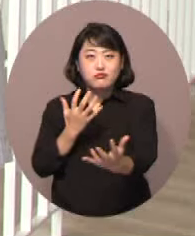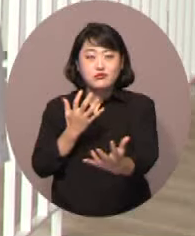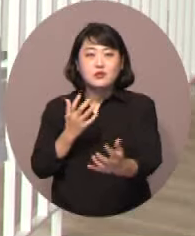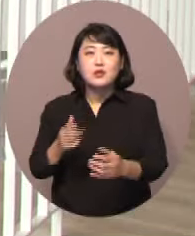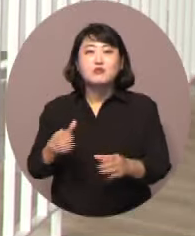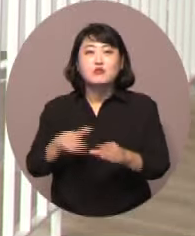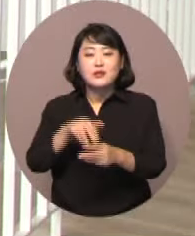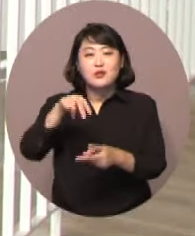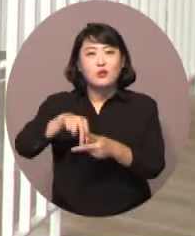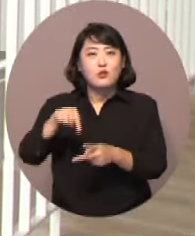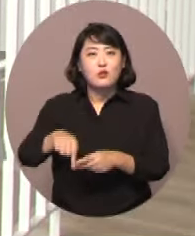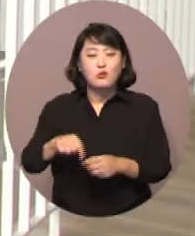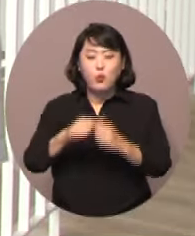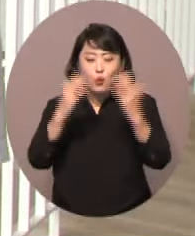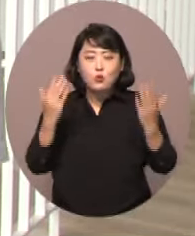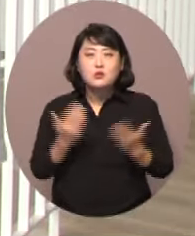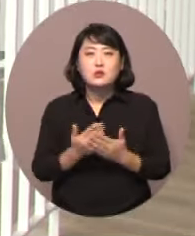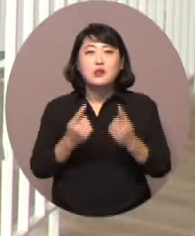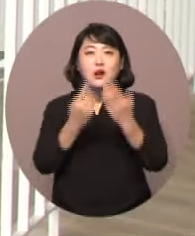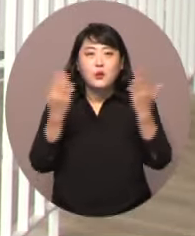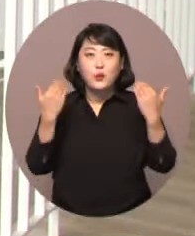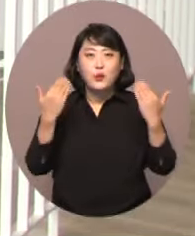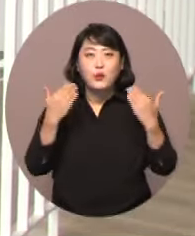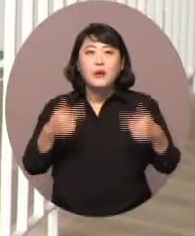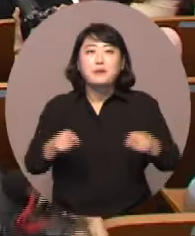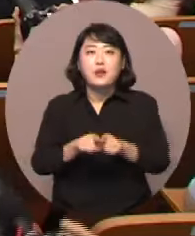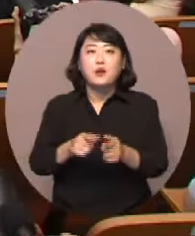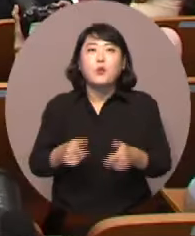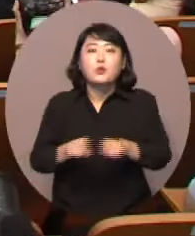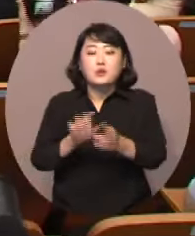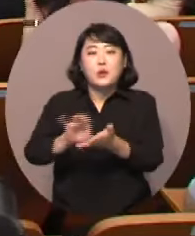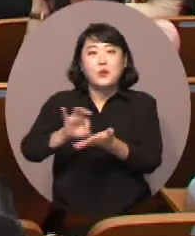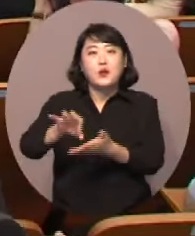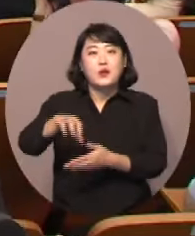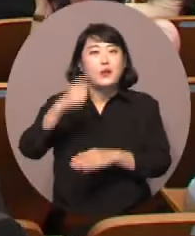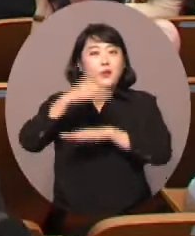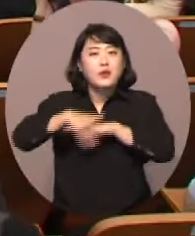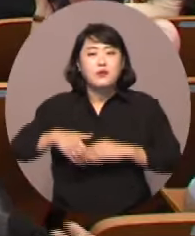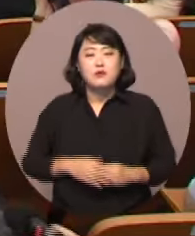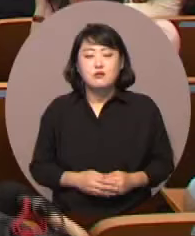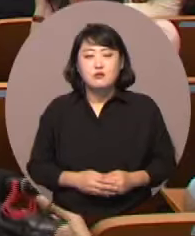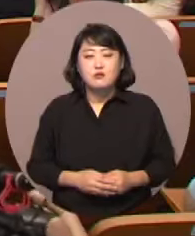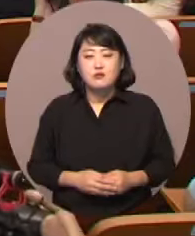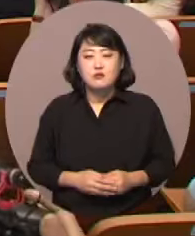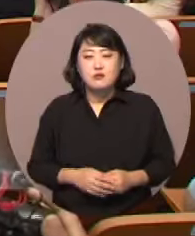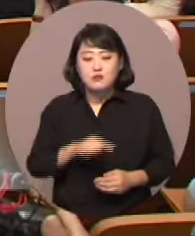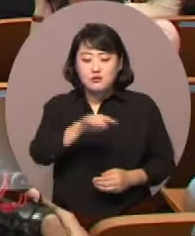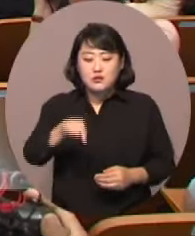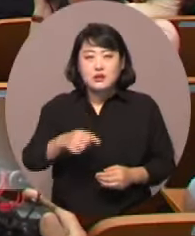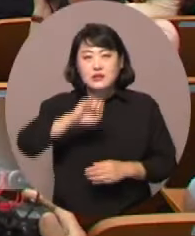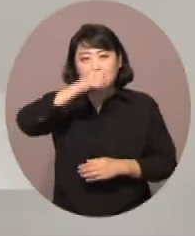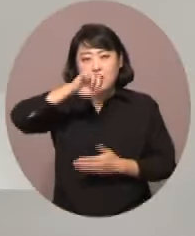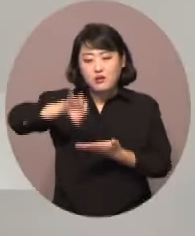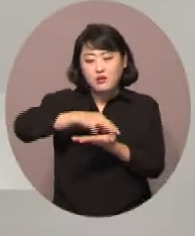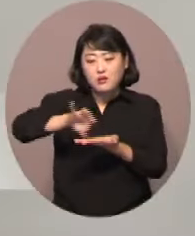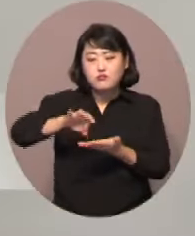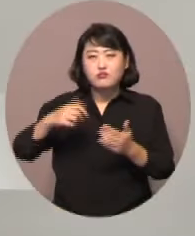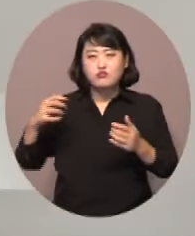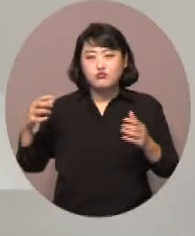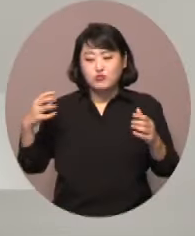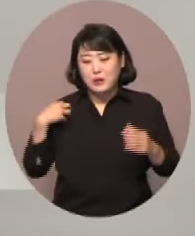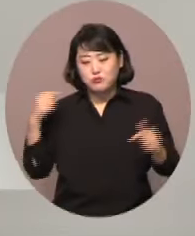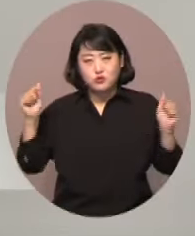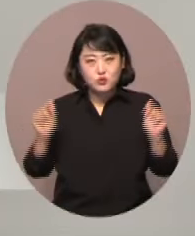학술문화지원센터입니다. 이곳은 모든 대학들이 함께 이용할 예정입니다. 이를 통해 대학은 재정 부담을 줄이고